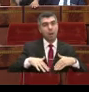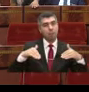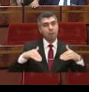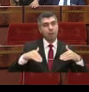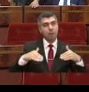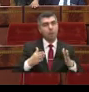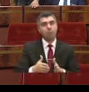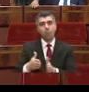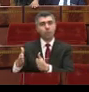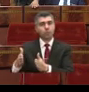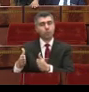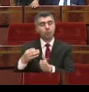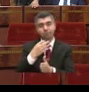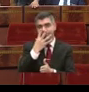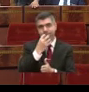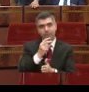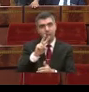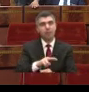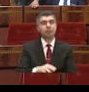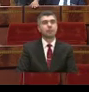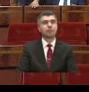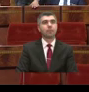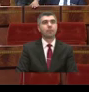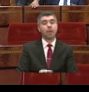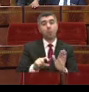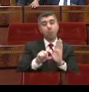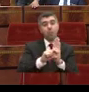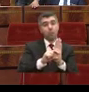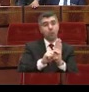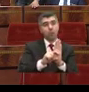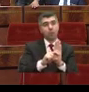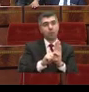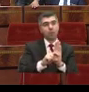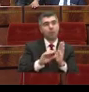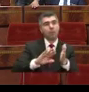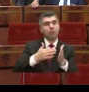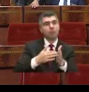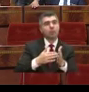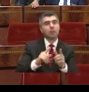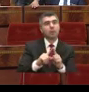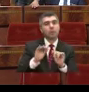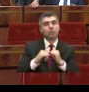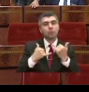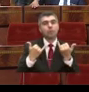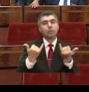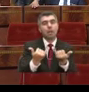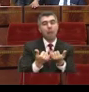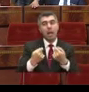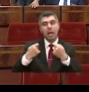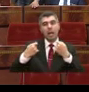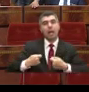واد، للأسف أقولها، لأنه هذا الموضوع كنا قد حسمناه فيه في اجتماع ندوة الرؤساء